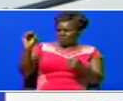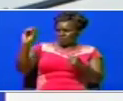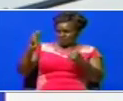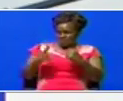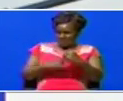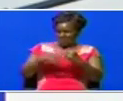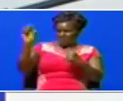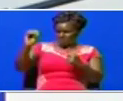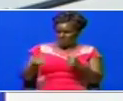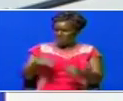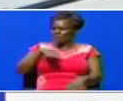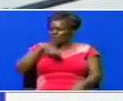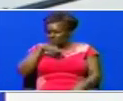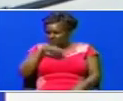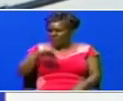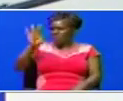0.07%. Raila Odinga,